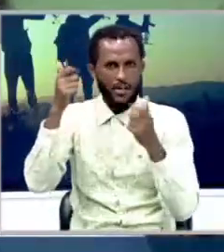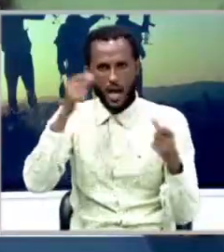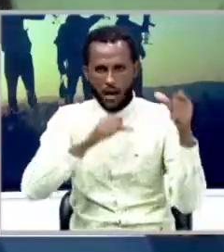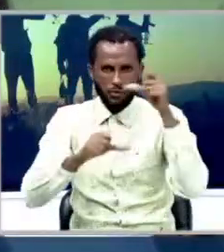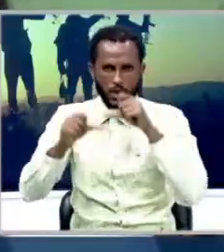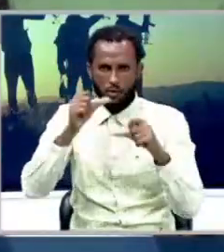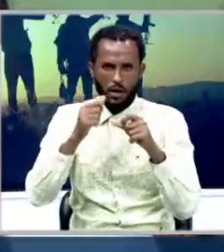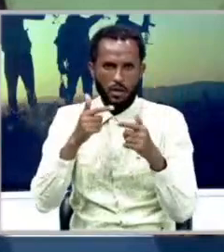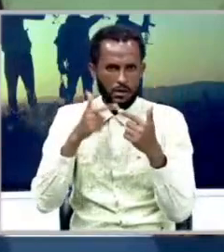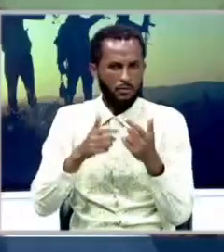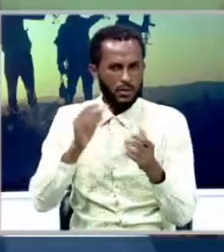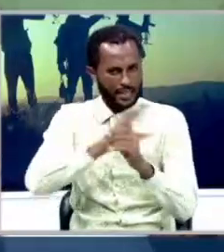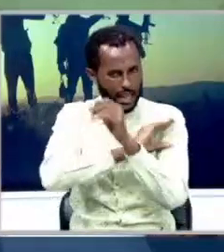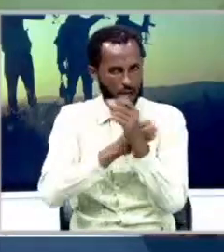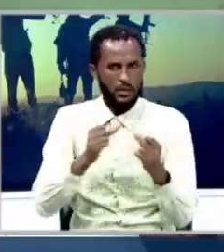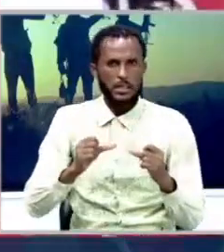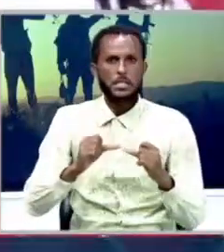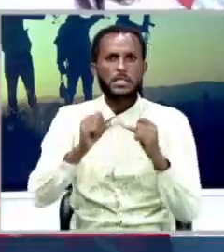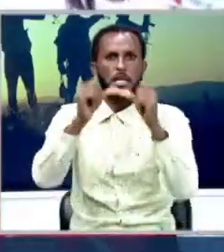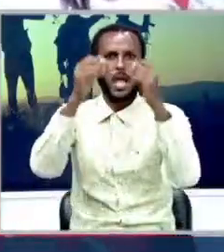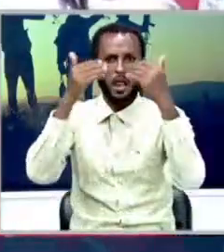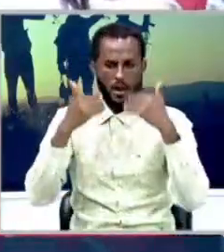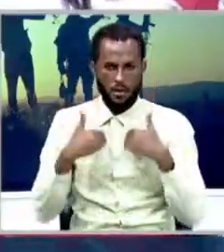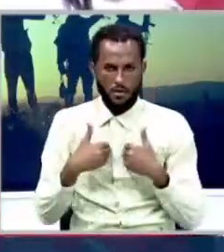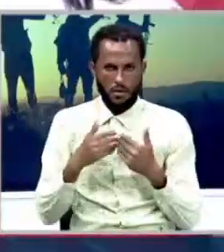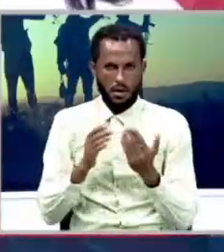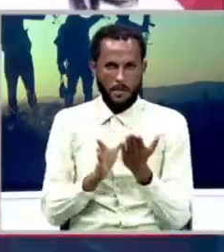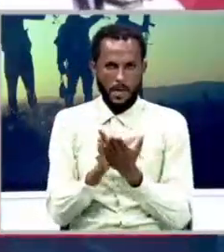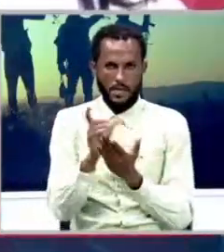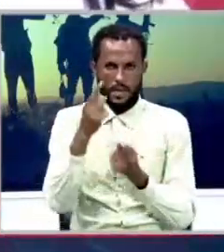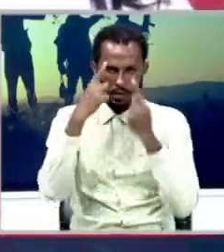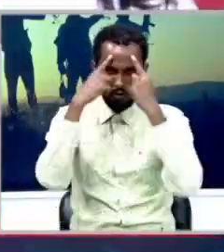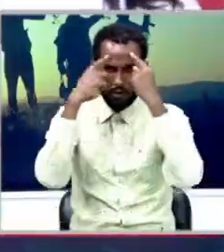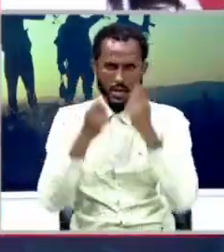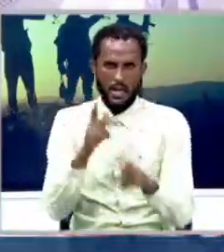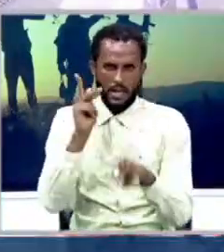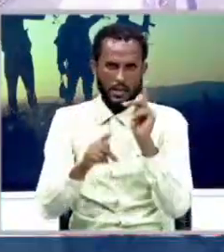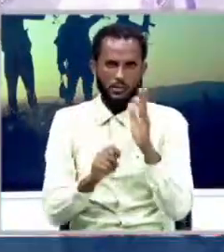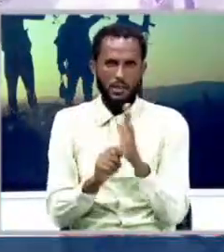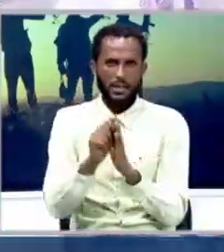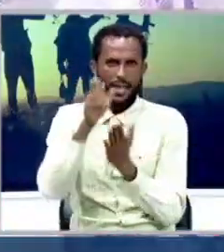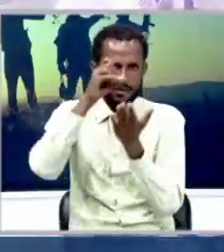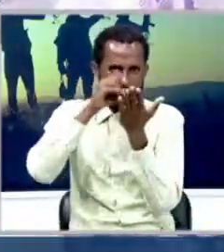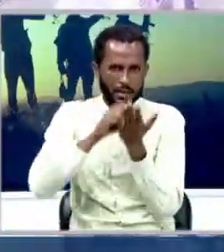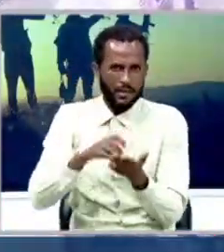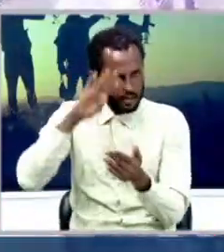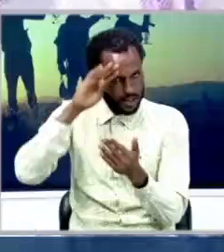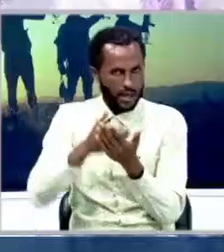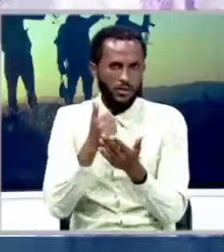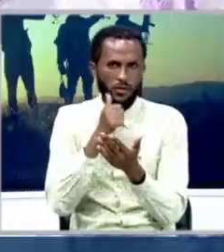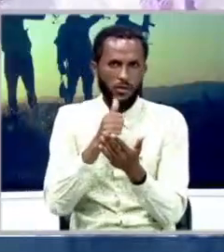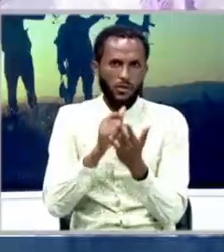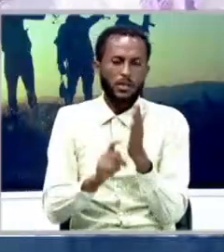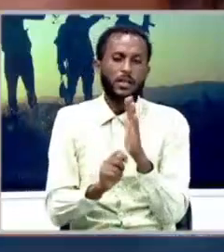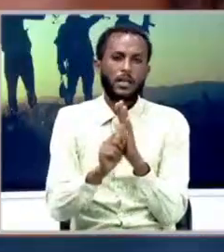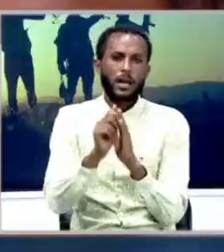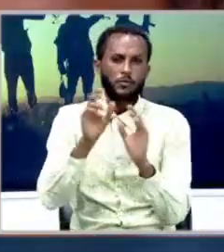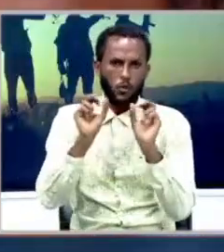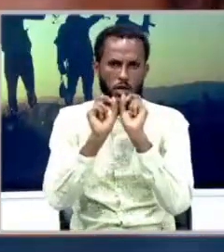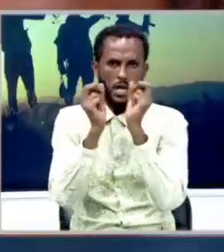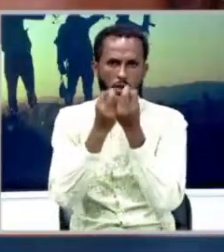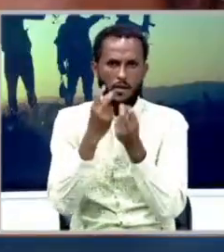ሕዚ እውን ብኡ ተጠናኺሩ ክቕፅል ክኽእል ኣለዎ መሰል ዓርሰ ውሳነ ህዝቢ ትግራይ እንምርግጋፅ ደቂ ኣንስትዮ ትግራይ ብዝተወደበ